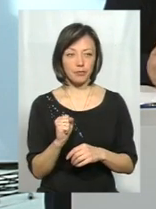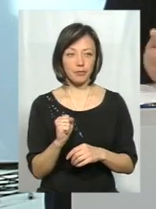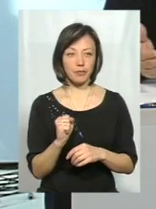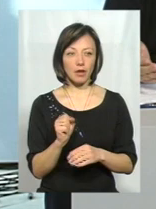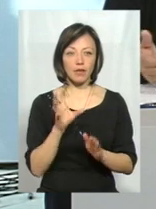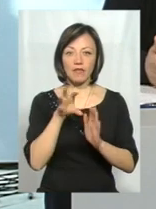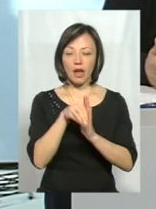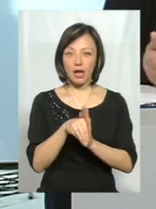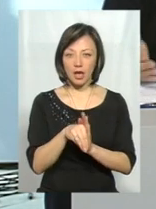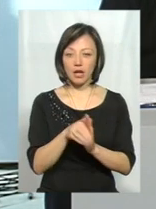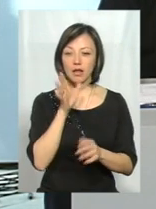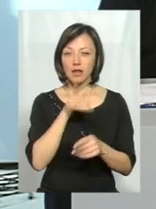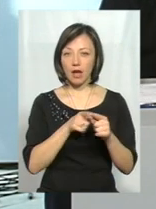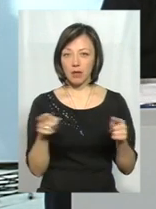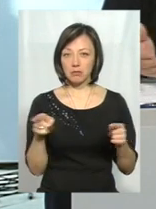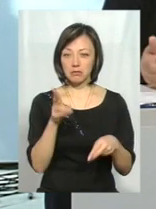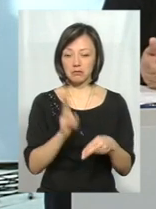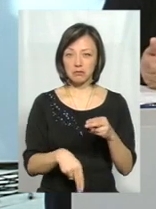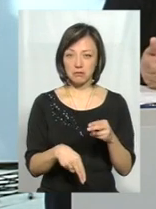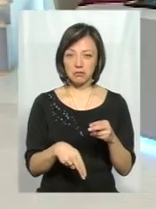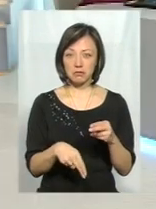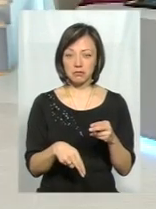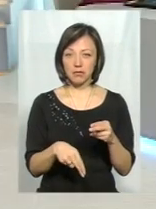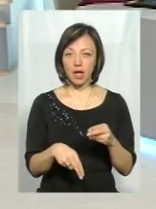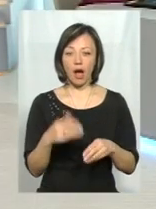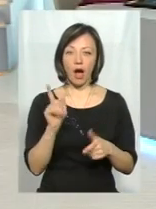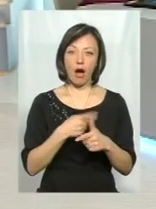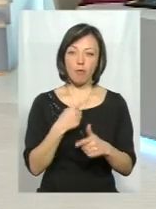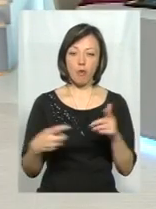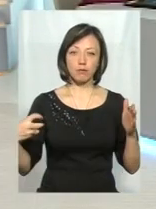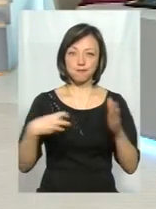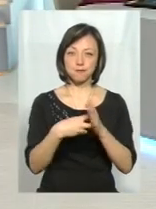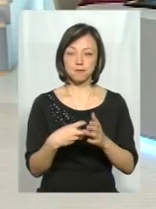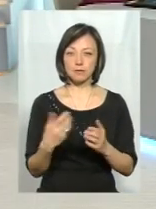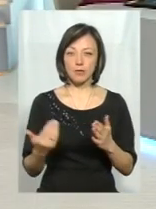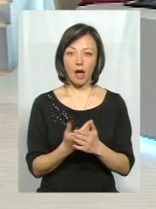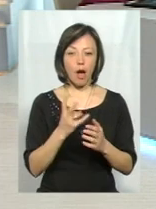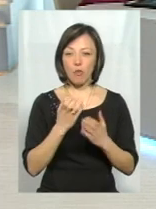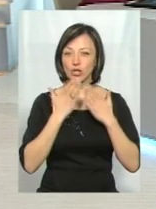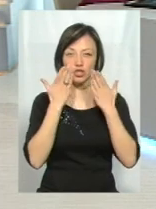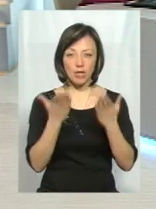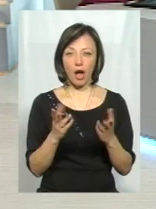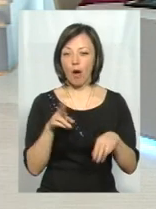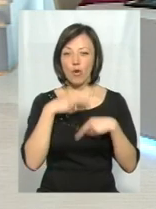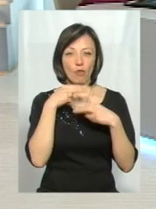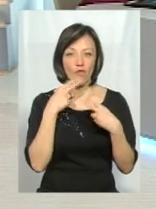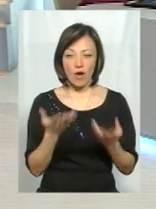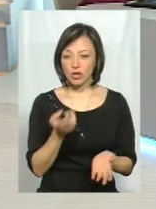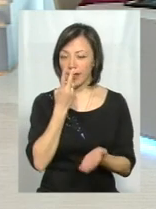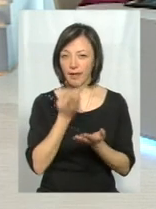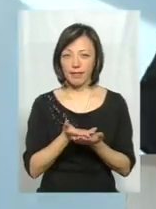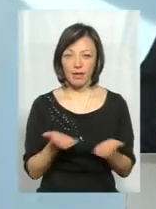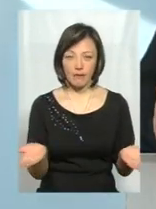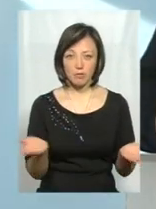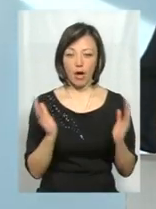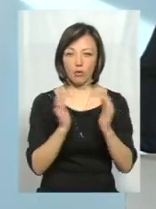в яких вже сроки пройшли годності. Їх або перебивають, або ми не читаємо, або ми не уважні і не дивимося,